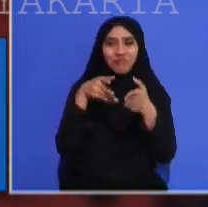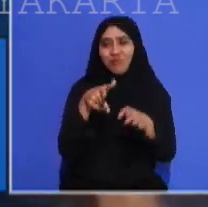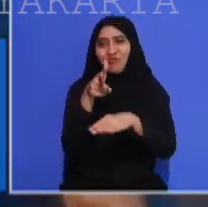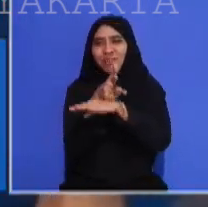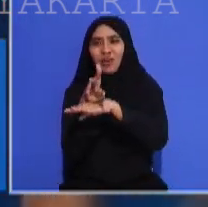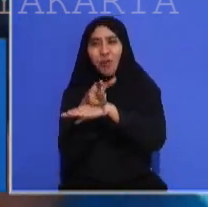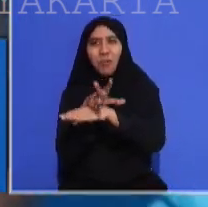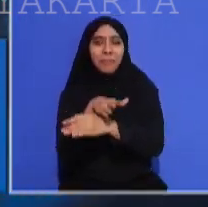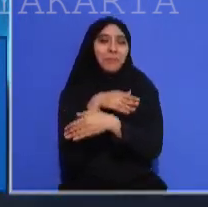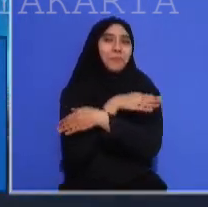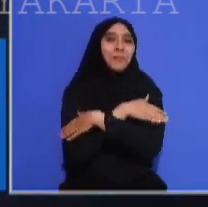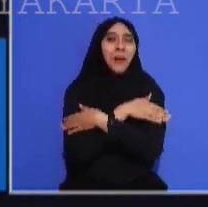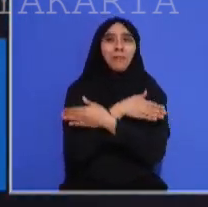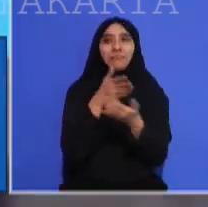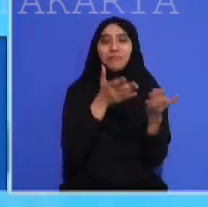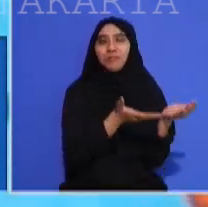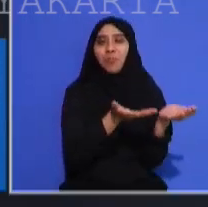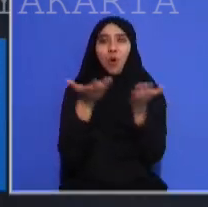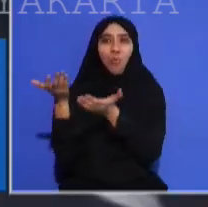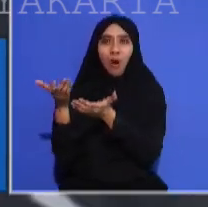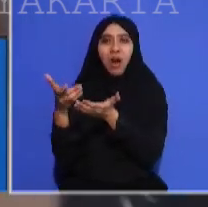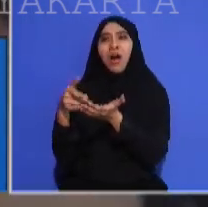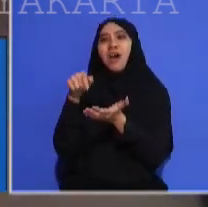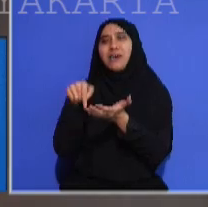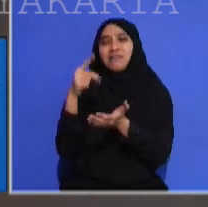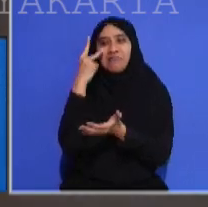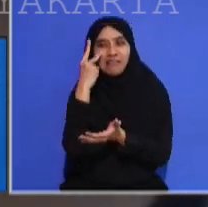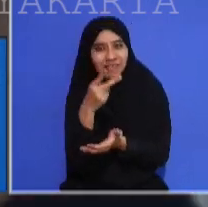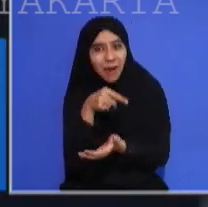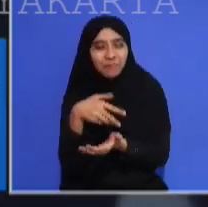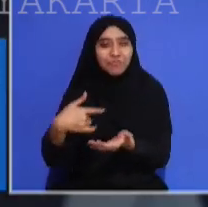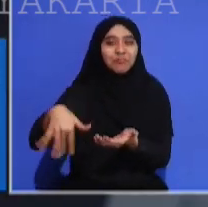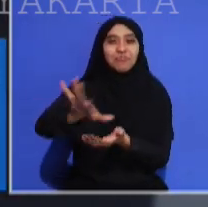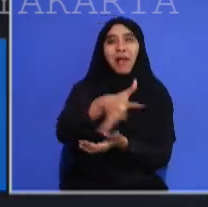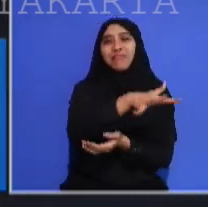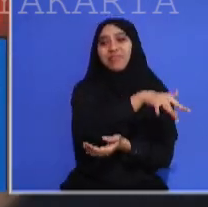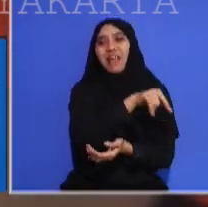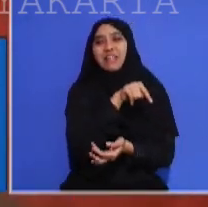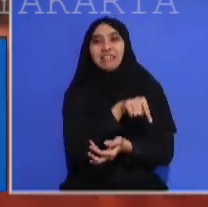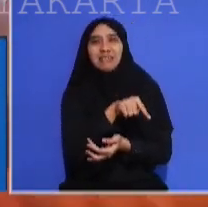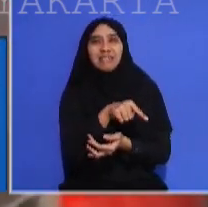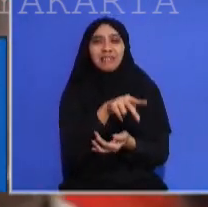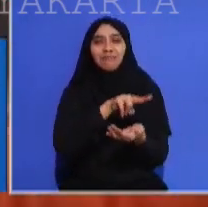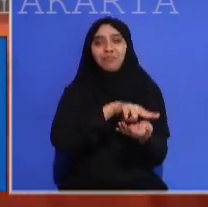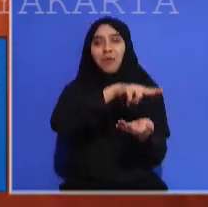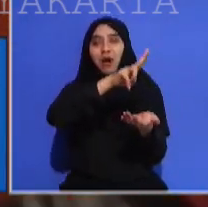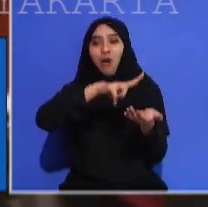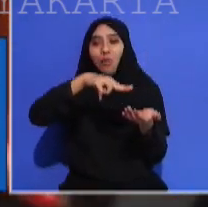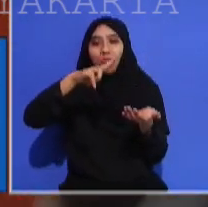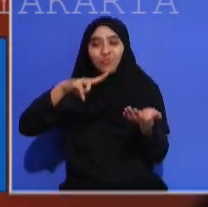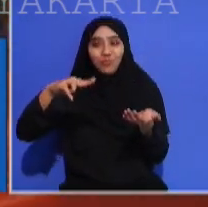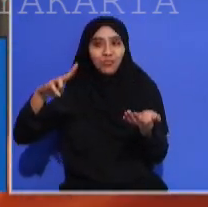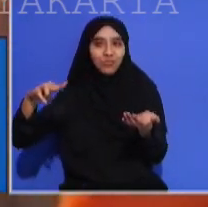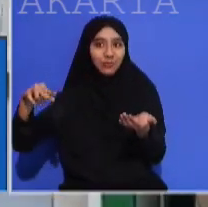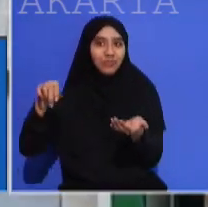mengevakuasi jenazah tanpa identitas yang ditemukan mengapung di perairan Pantai Baron kapanwan Tanjungsari kabupaten Gunung